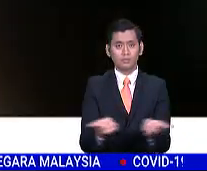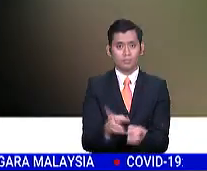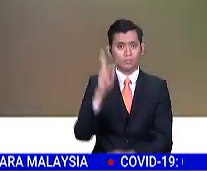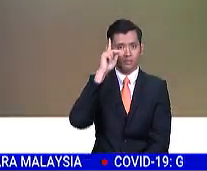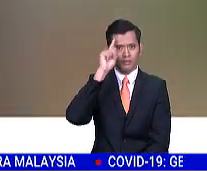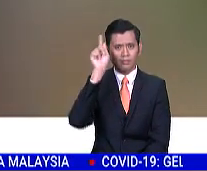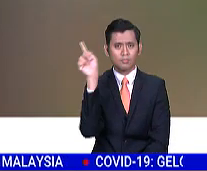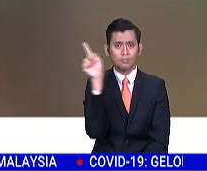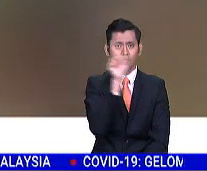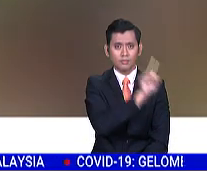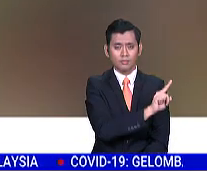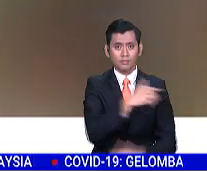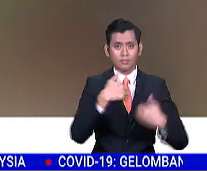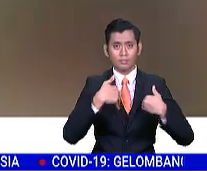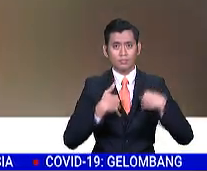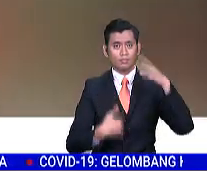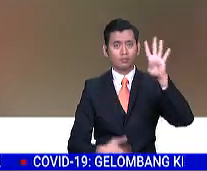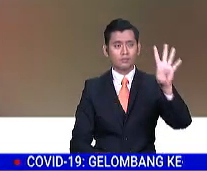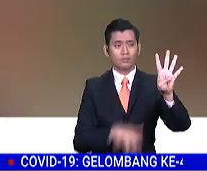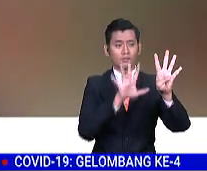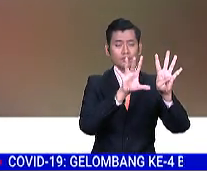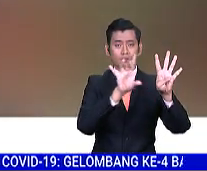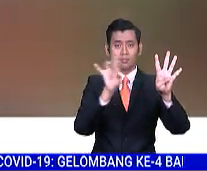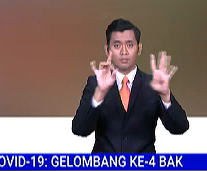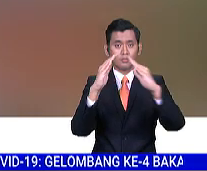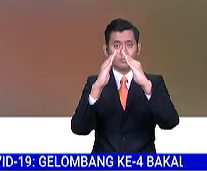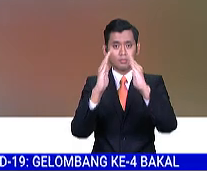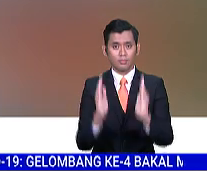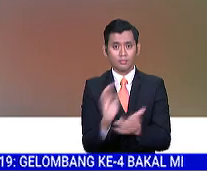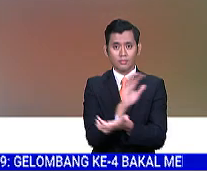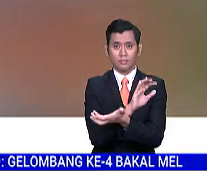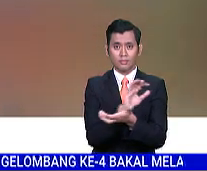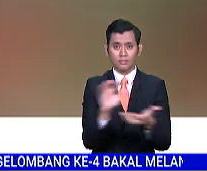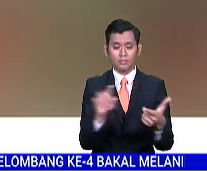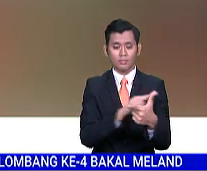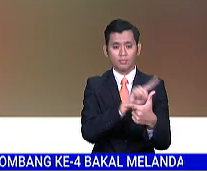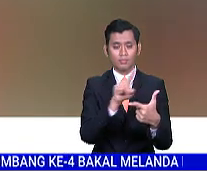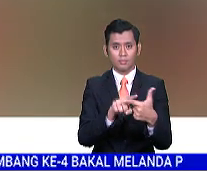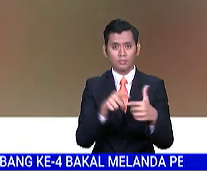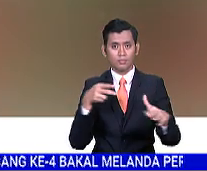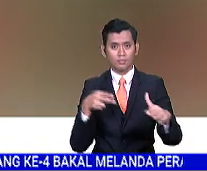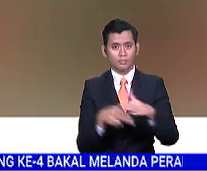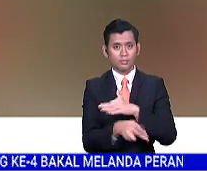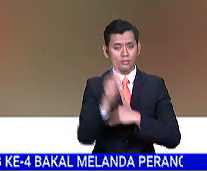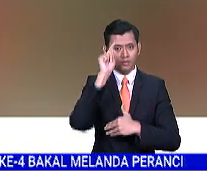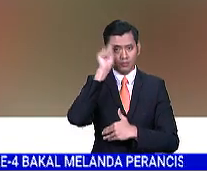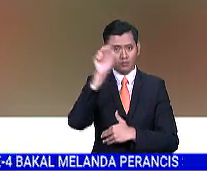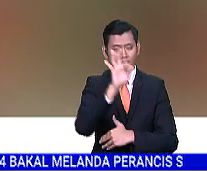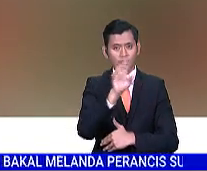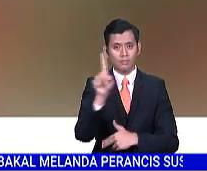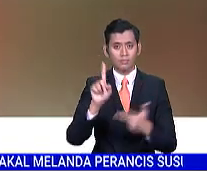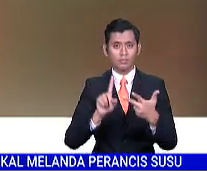teruk terjejas dengan 458 buah rumah rosak, diikuti Hulu Terengganu 91,